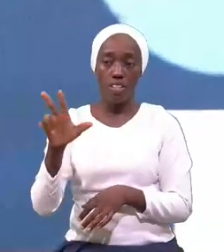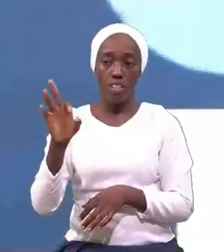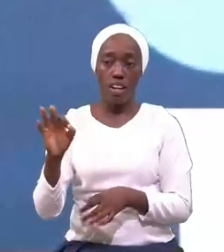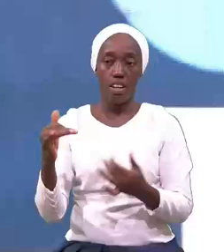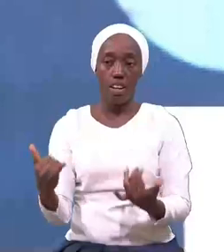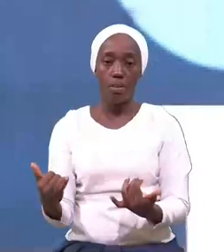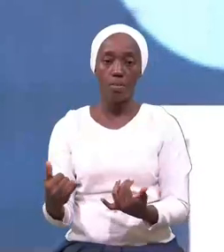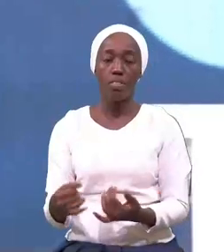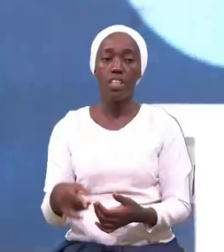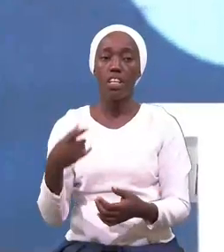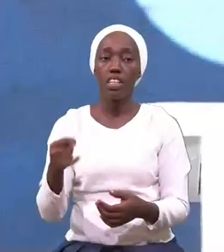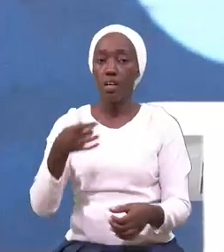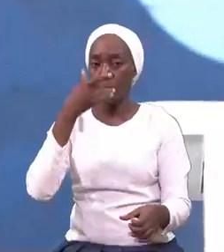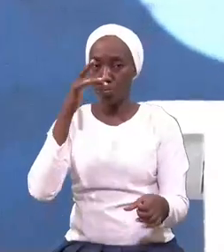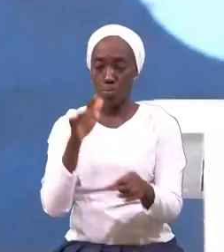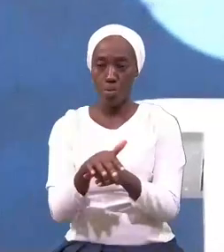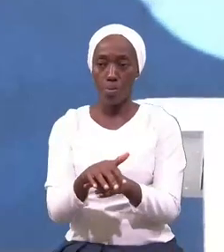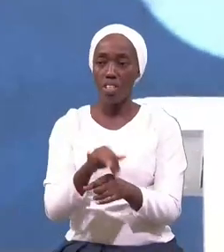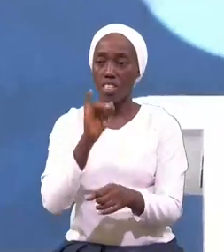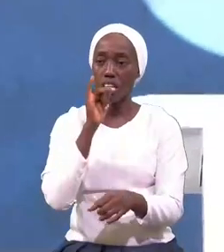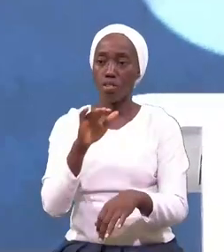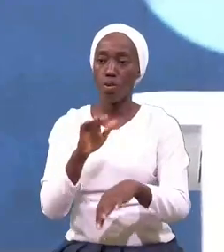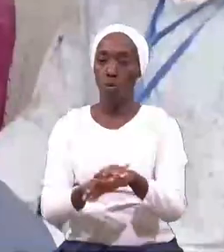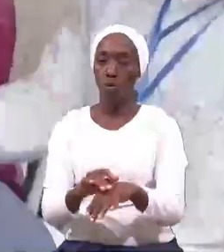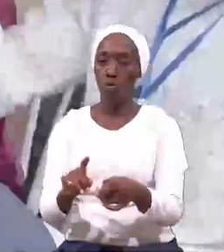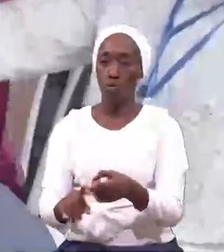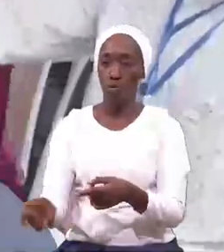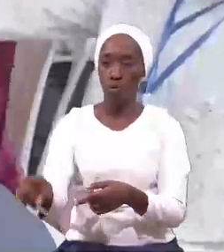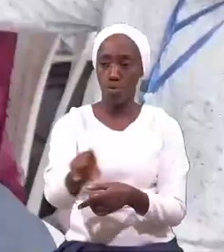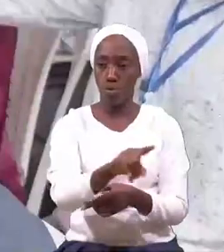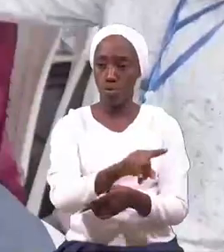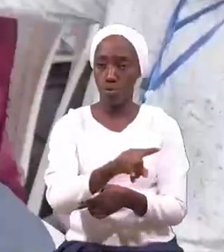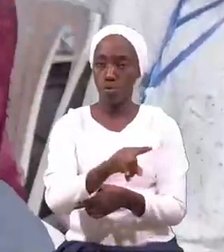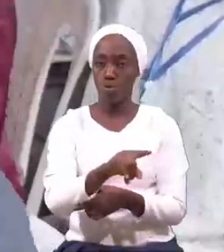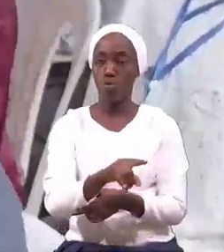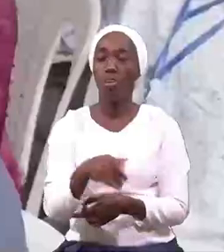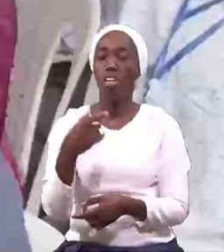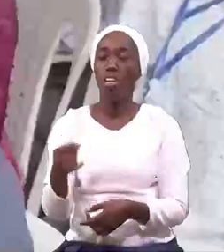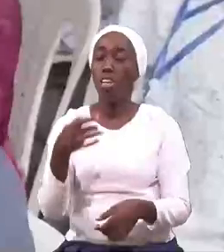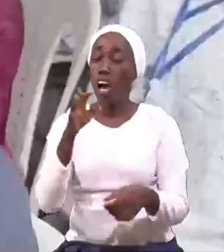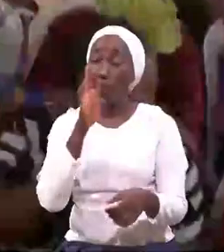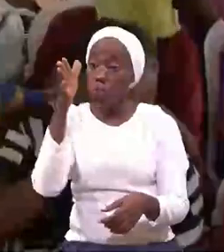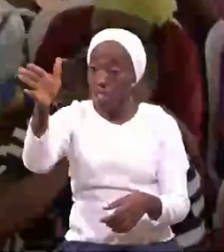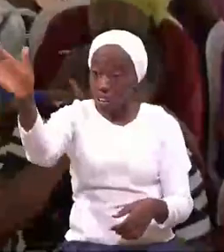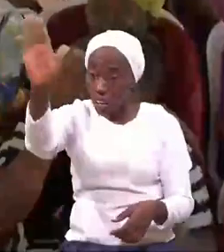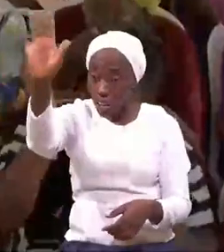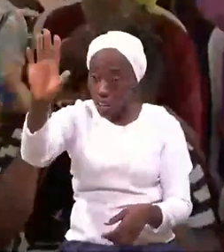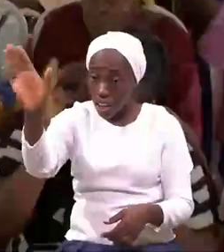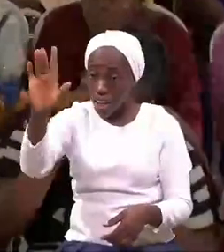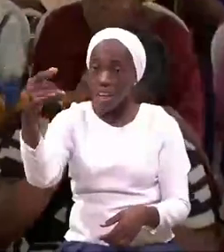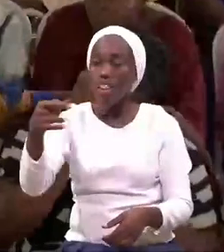Car la promesse est pour vous. Est-ce que tu es là-bas? La promesse est pour vous.